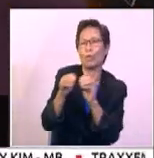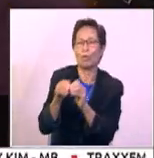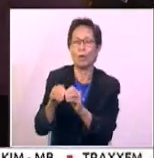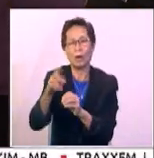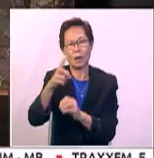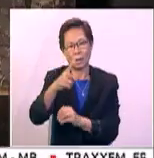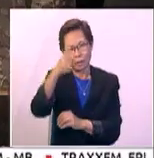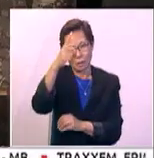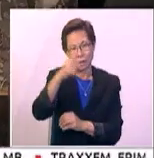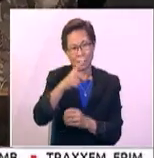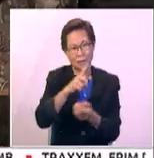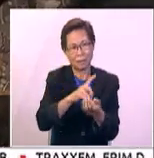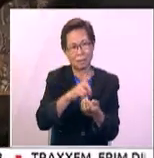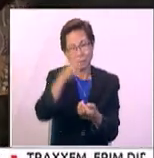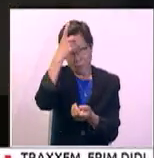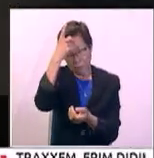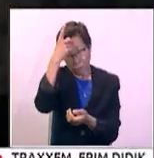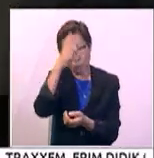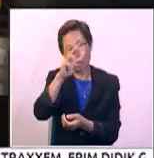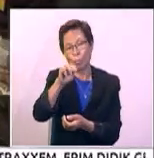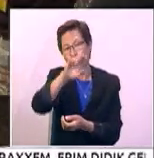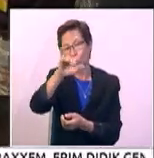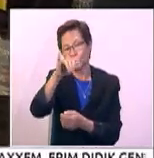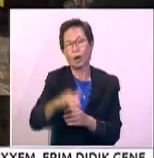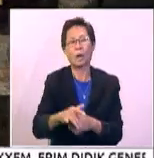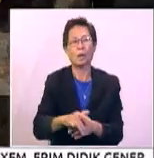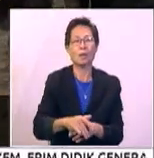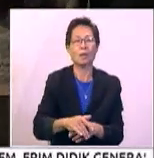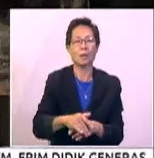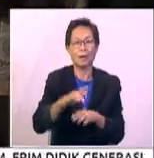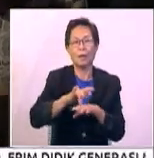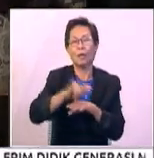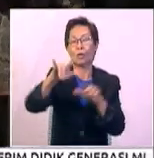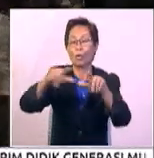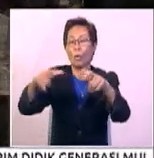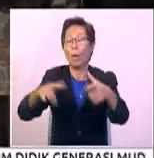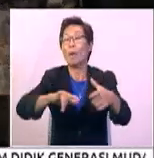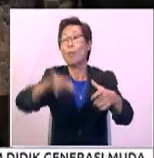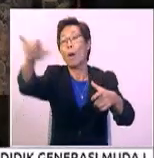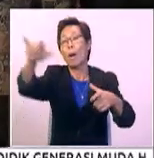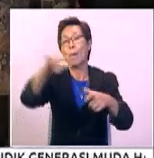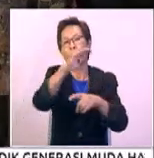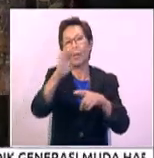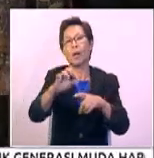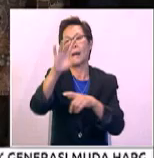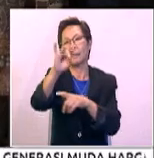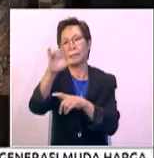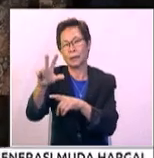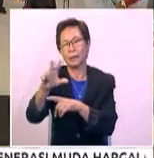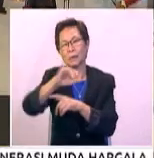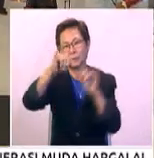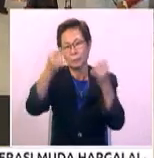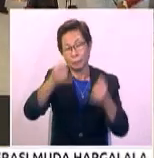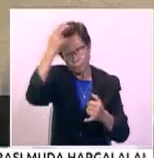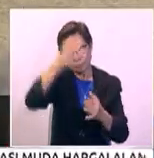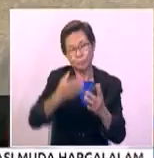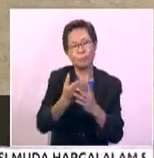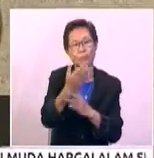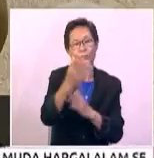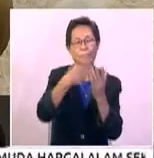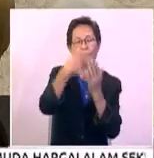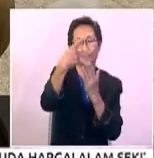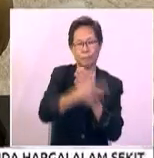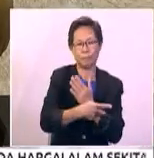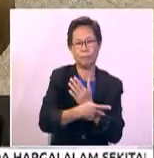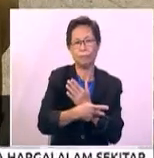Datuk Seri Dr. Mujahid meninjau proses pelepasan kumpulan kedua membabitkan 483 jemaah haji menerusi